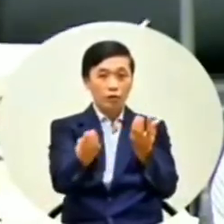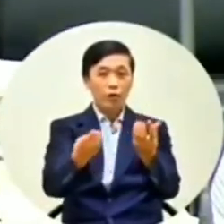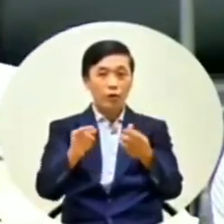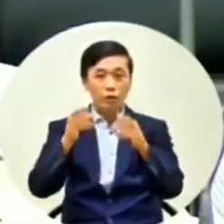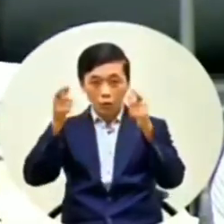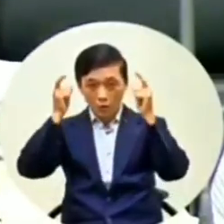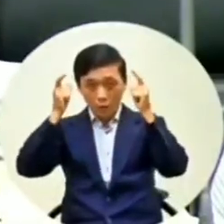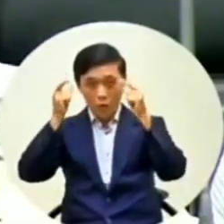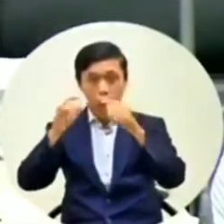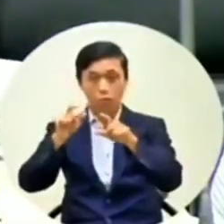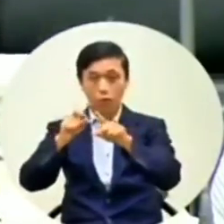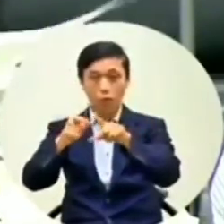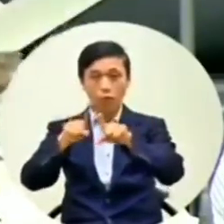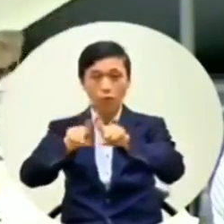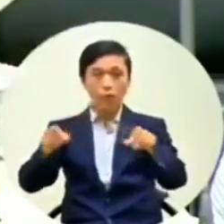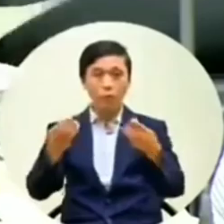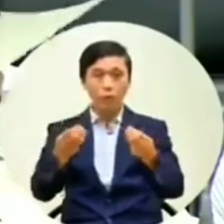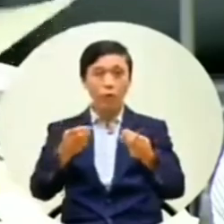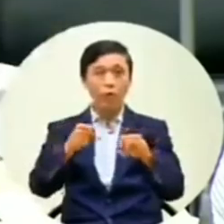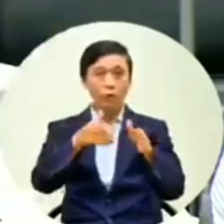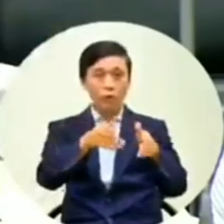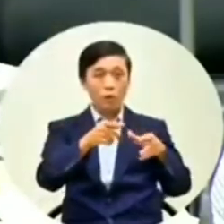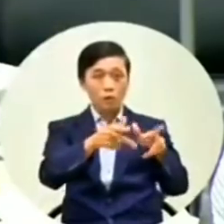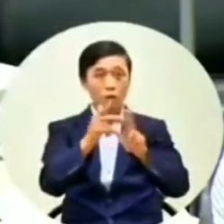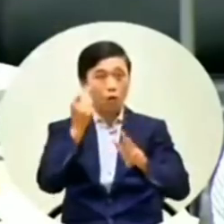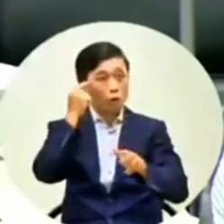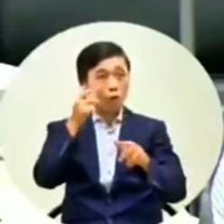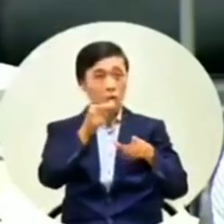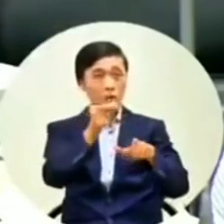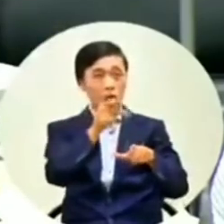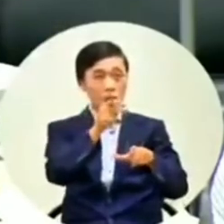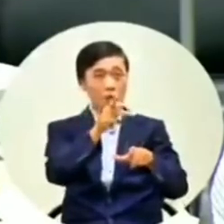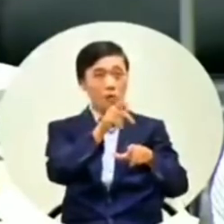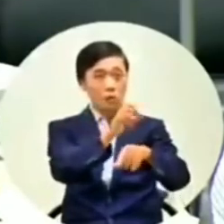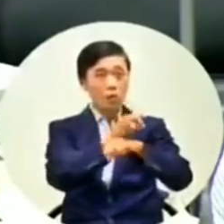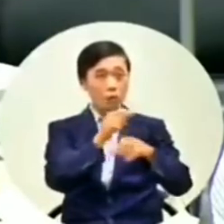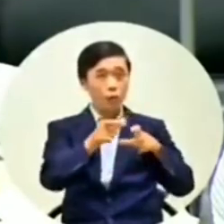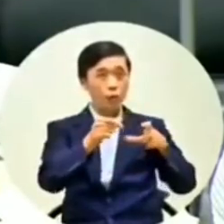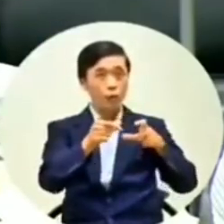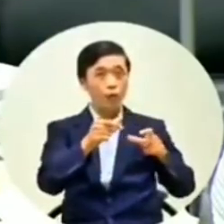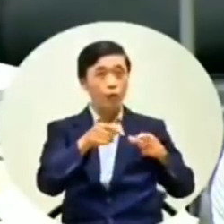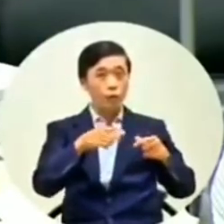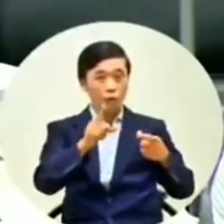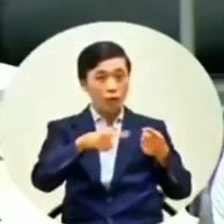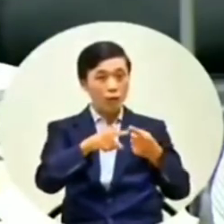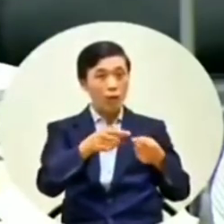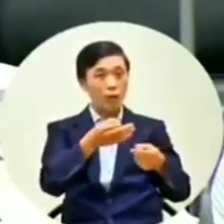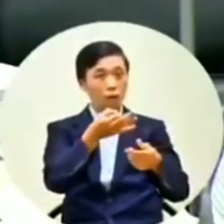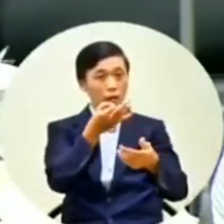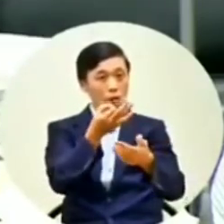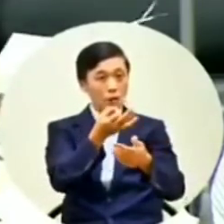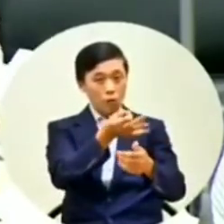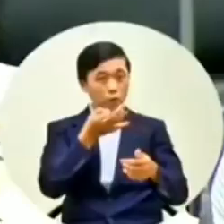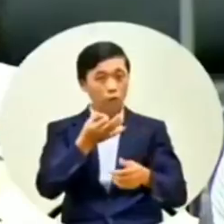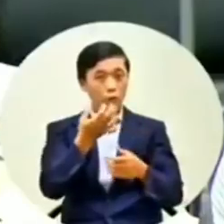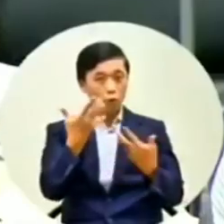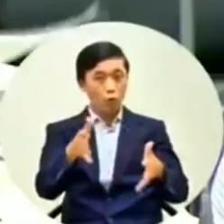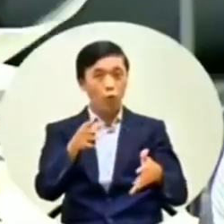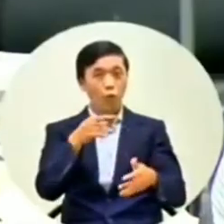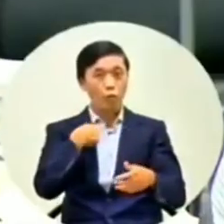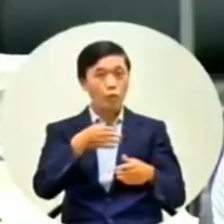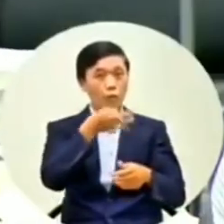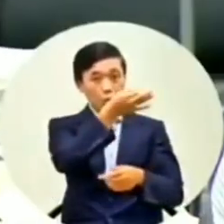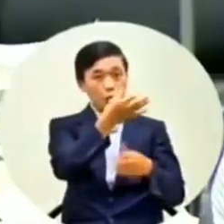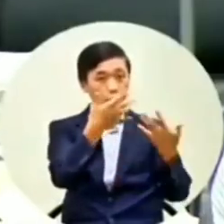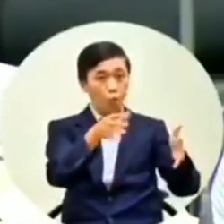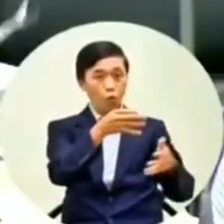去了之后，哎，我们的这个比例我们要的是更多啊，怎么反而我们上缴的多，我们地方留下来的少啊，等等的这些问